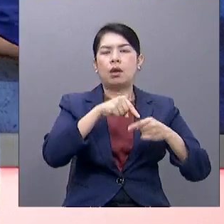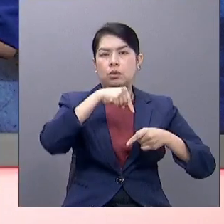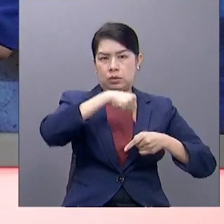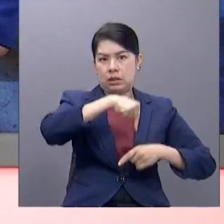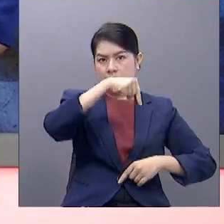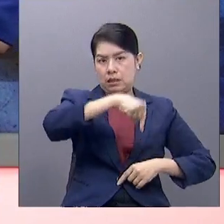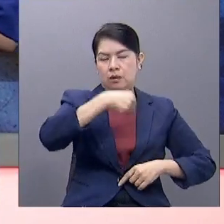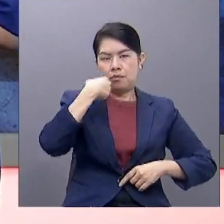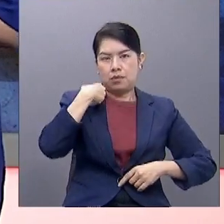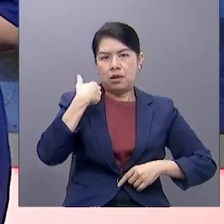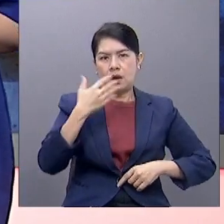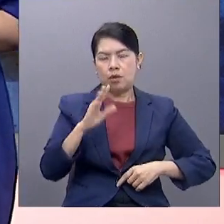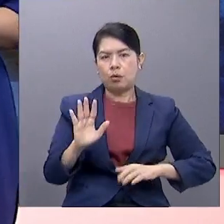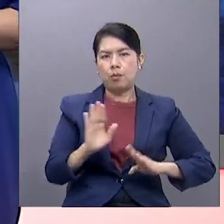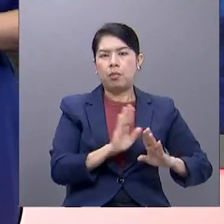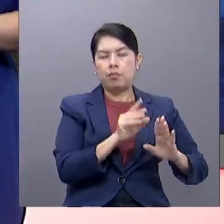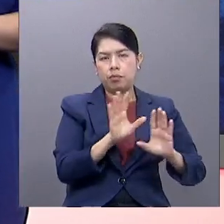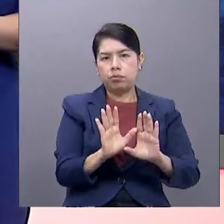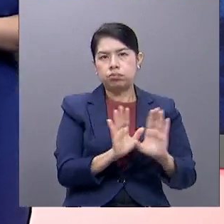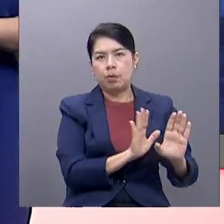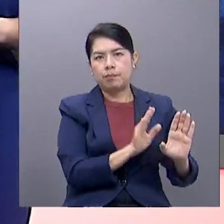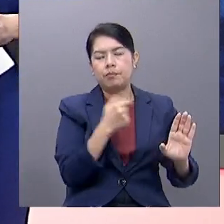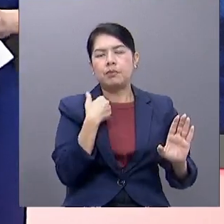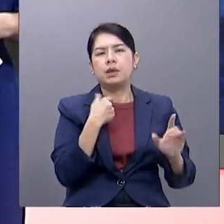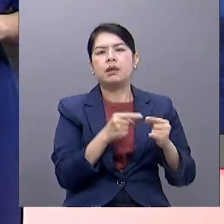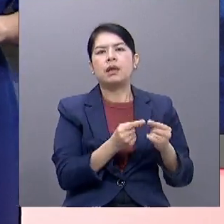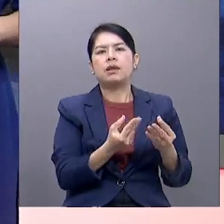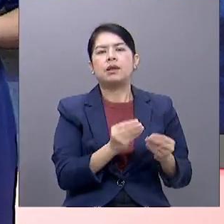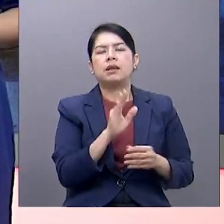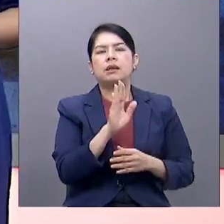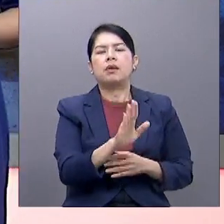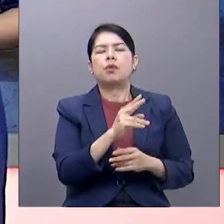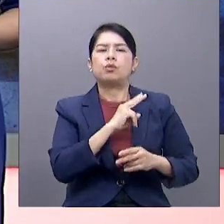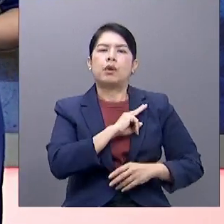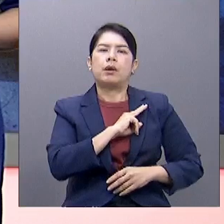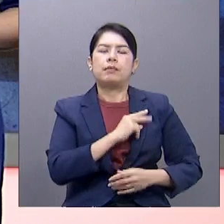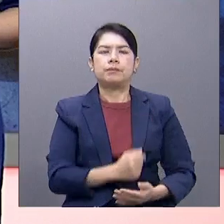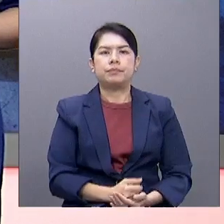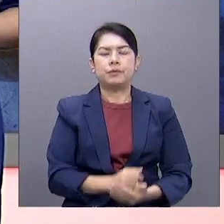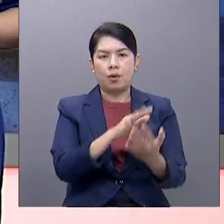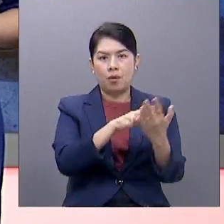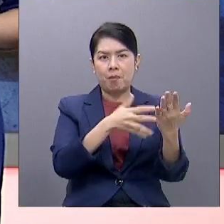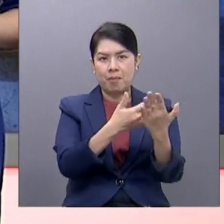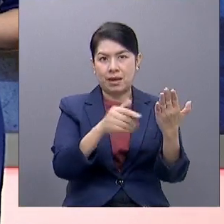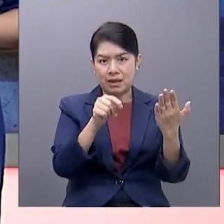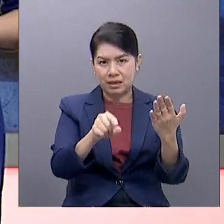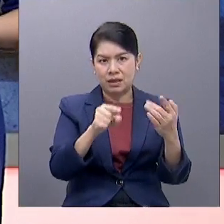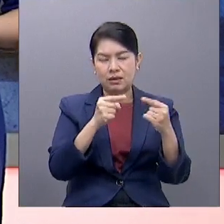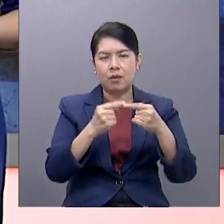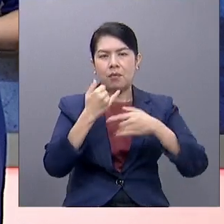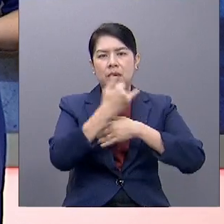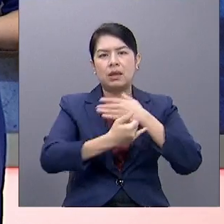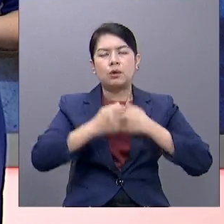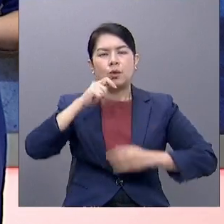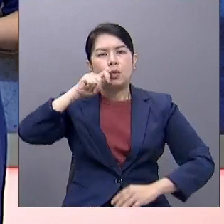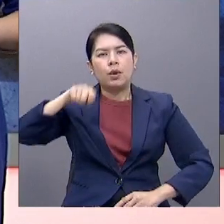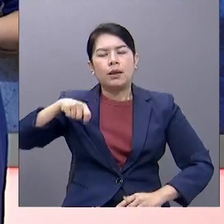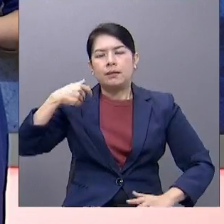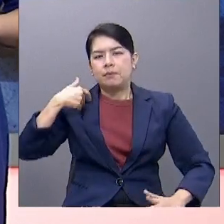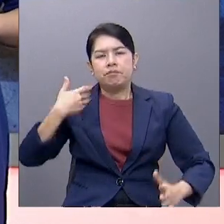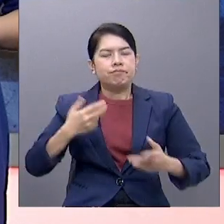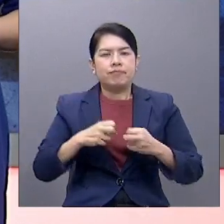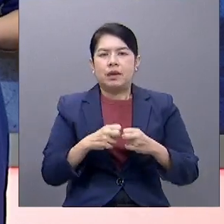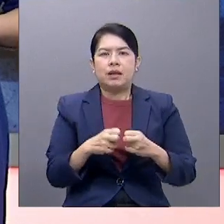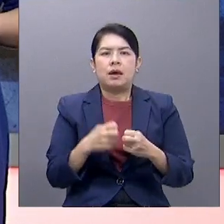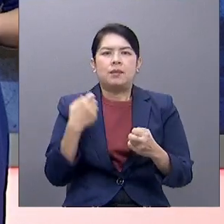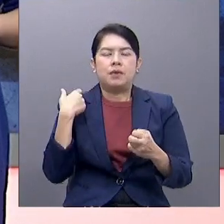ก็ล่าถอยกลับมาในเขตแดนของตัวเองค่ะซึ่งกลยุทธ์นี้ทำให้ยูเครนเสียเปรียบอย่างมากและก็เริ่มสูญเสียพื้นที่